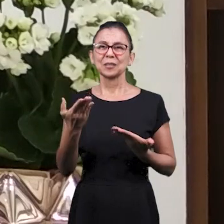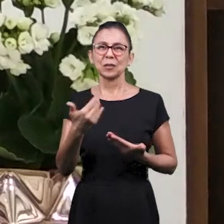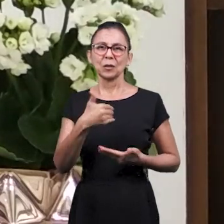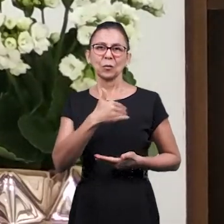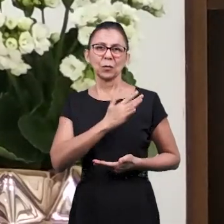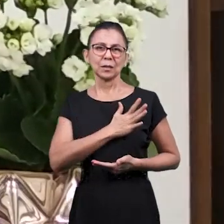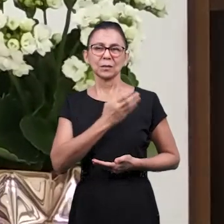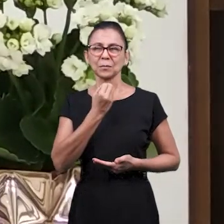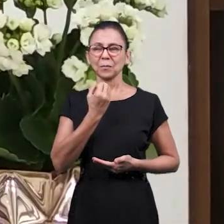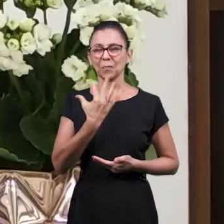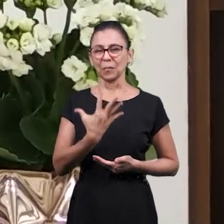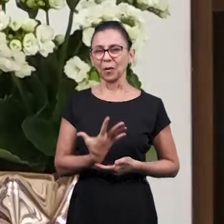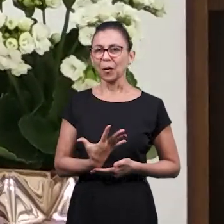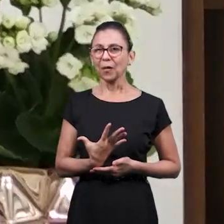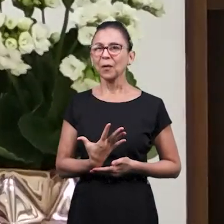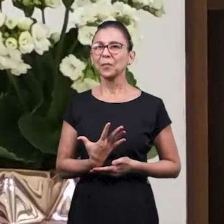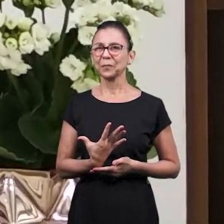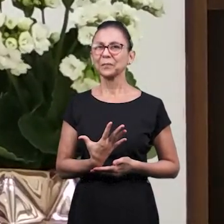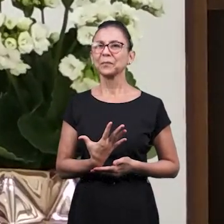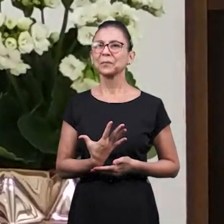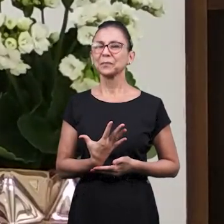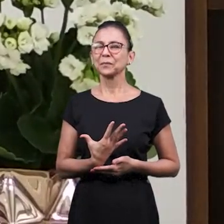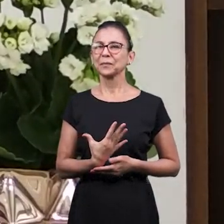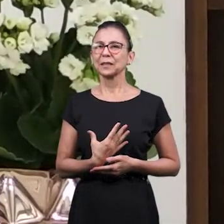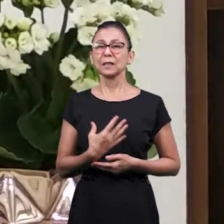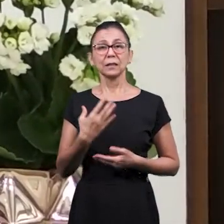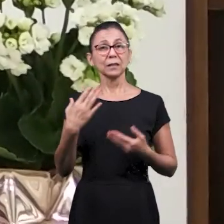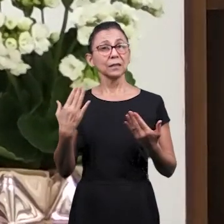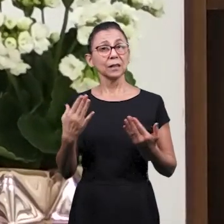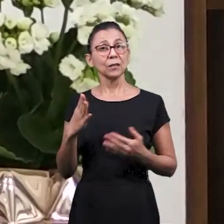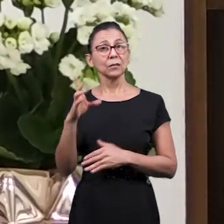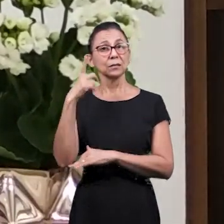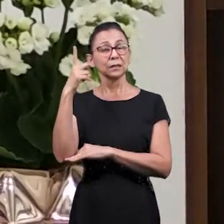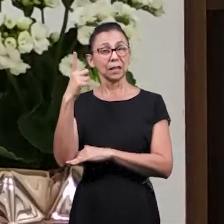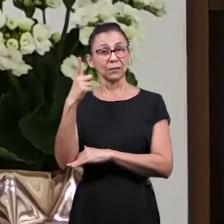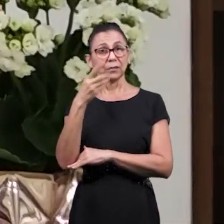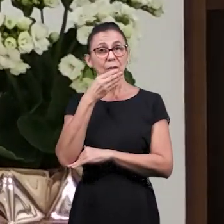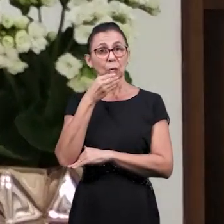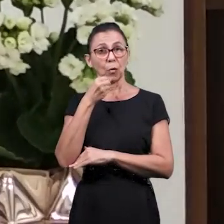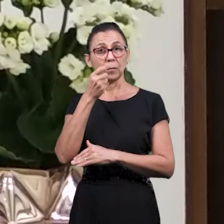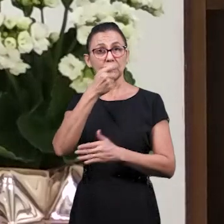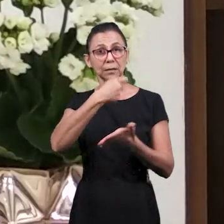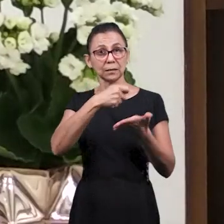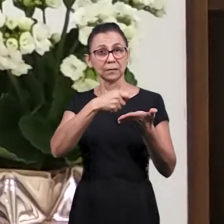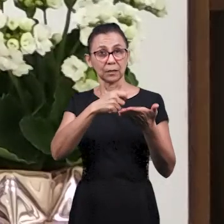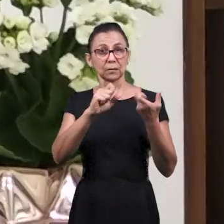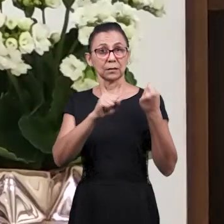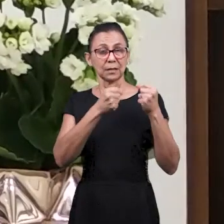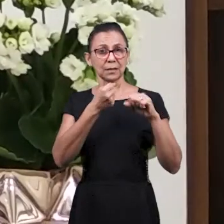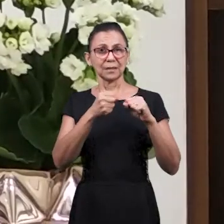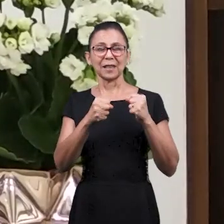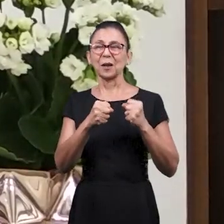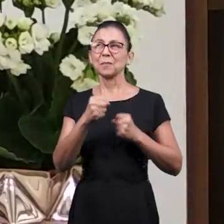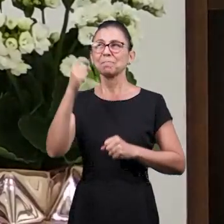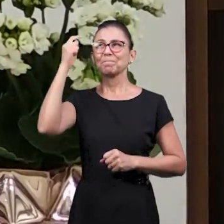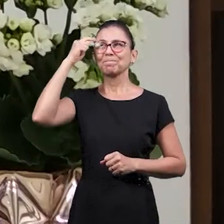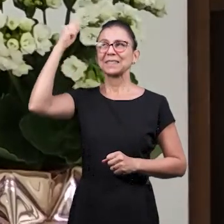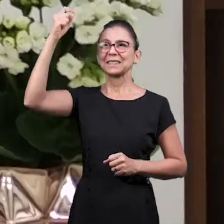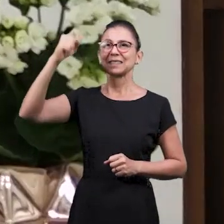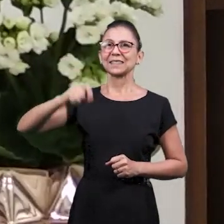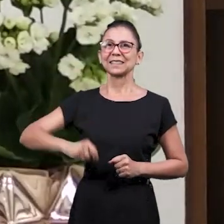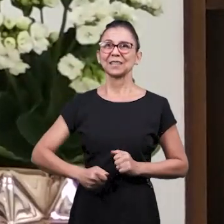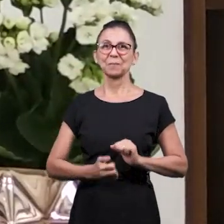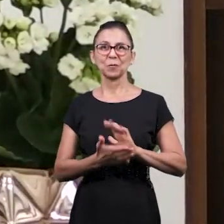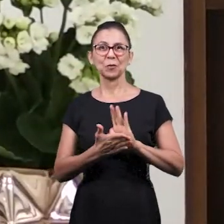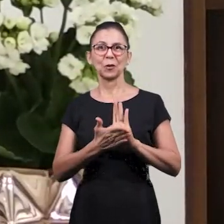И Он приносит Господу жертву хвалу в стихе 8. И имя Господне